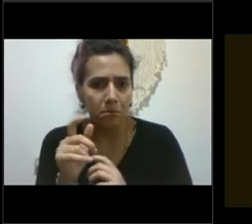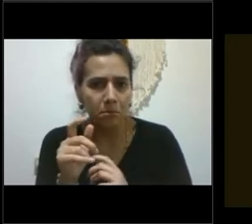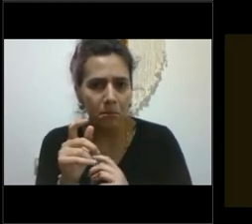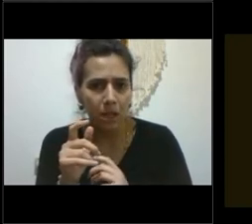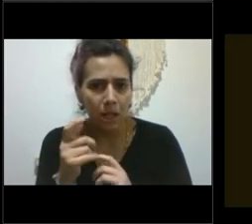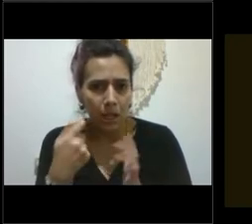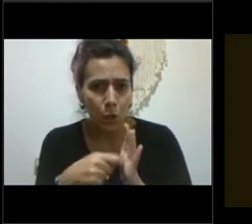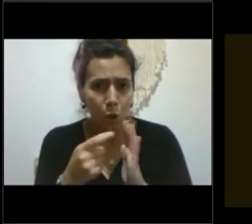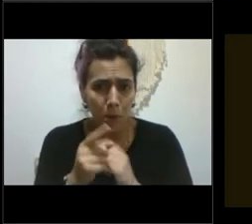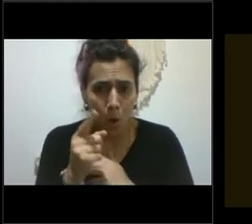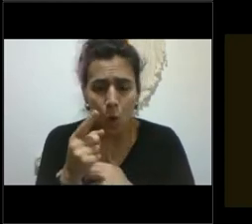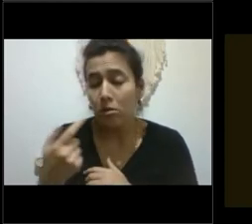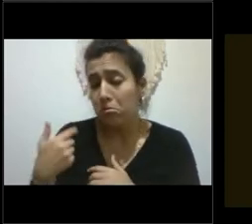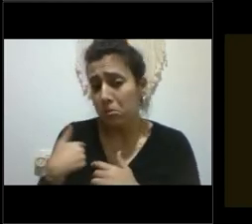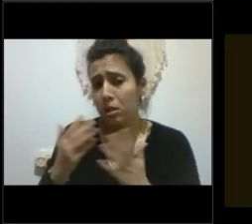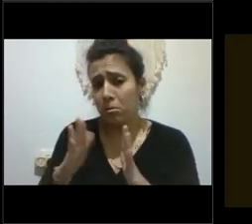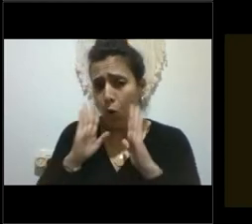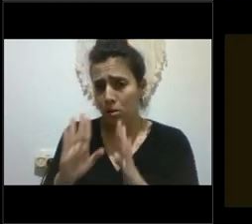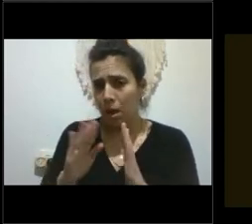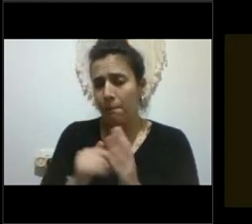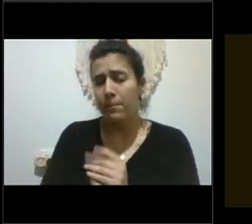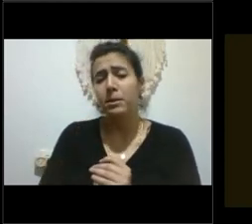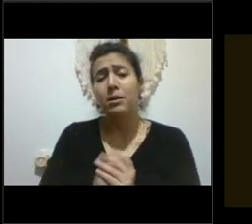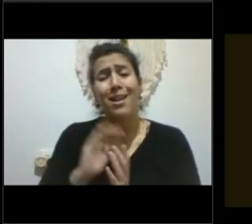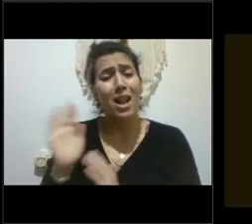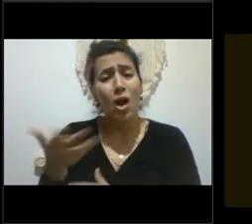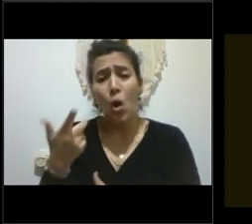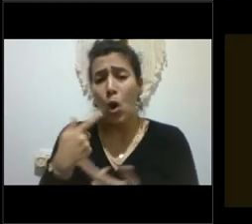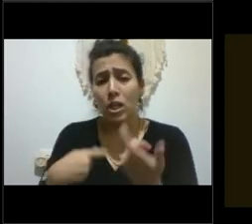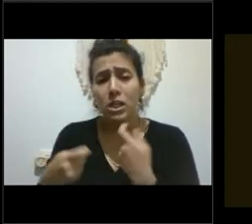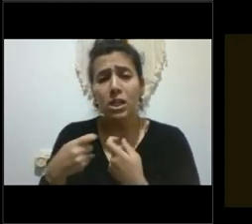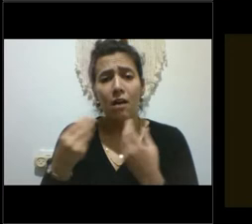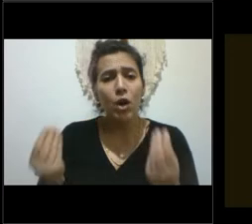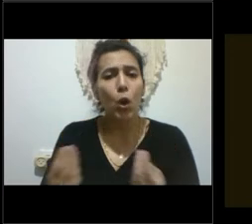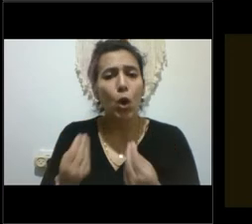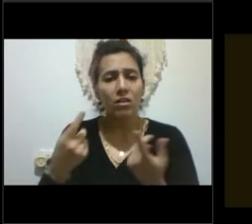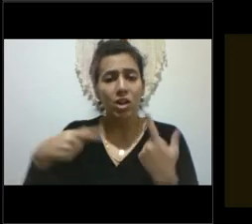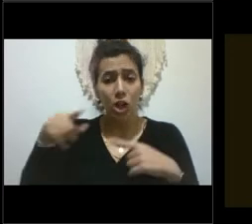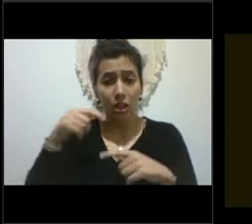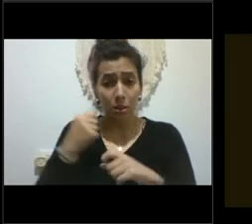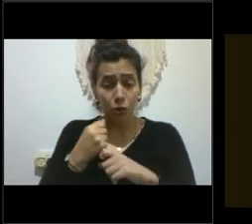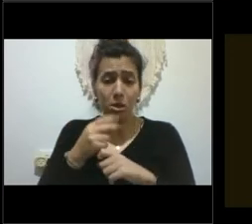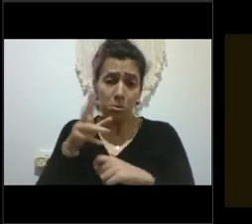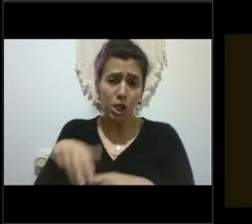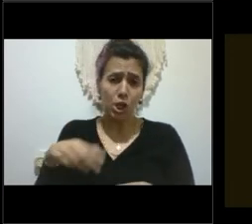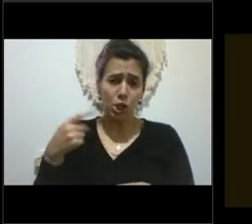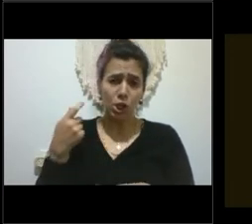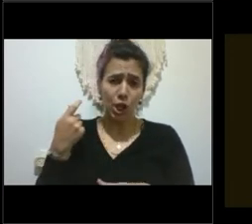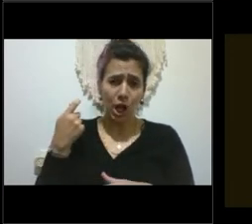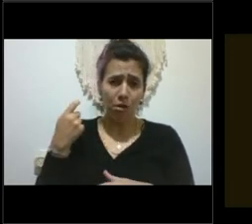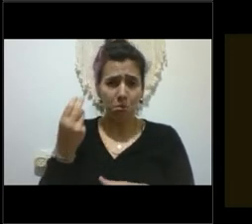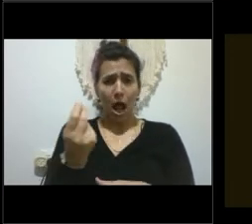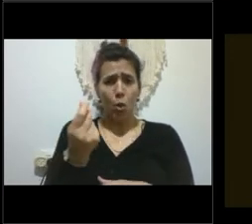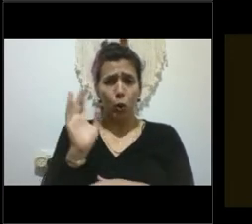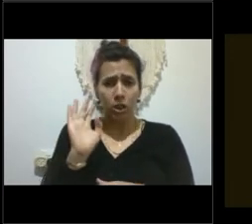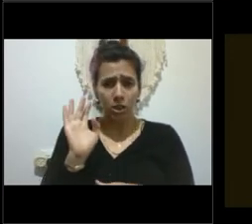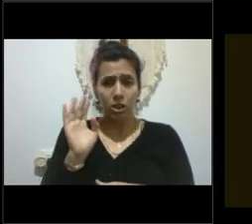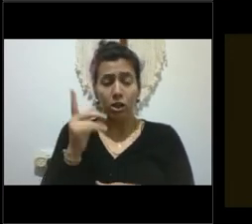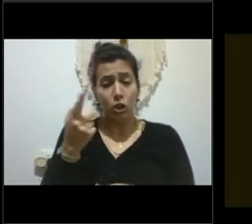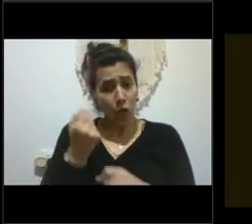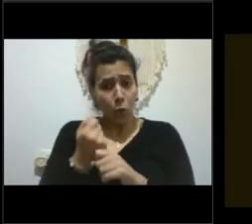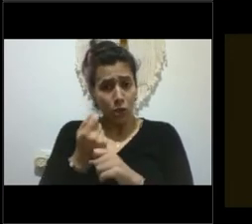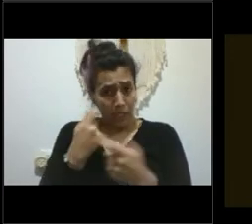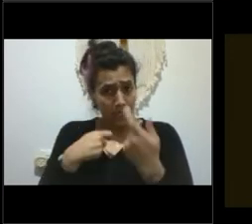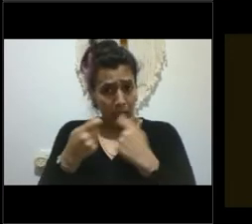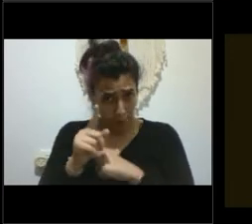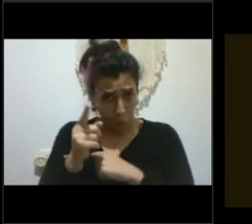להבין שלכל עסקה, לכל דבר שאתם עושים, יש עלות. כשאתה עושה עסקה מרחוק, יש לזה עלות, כי